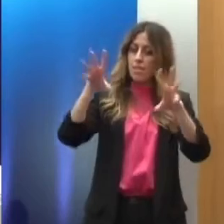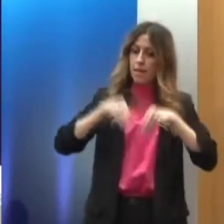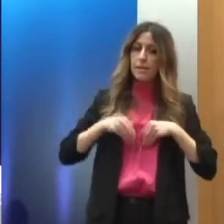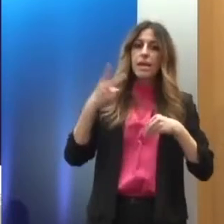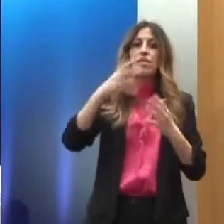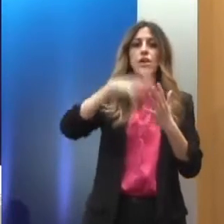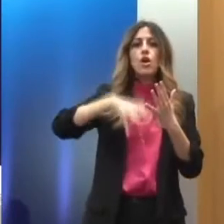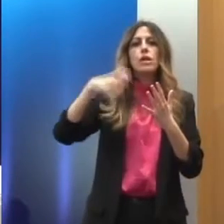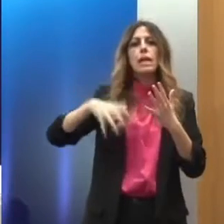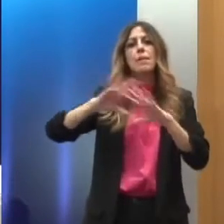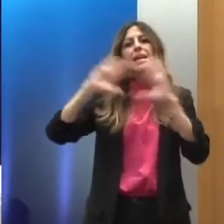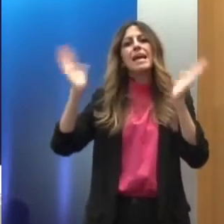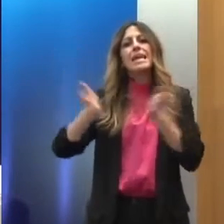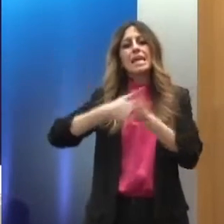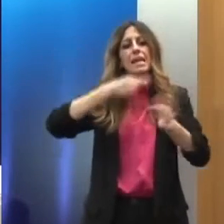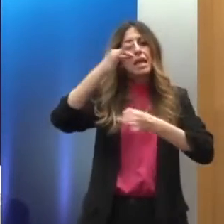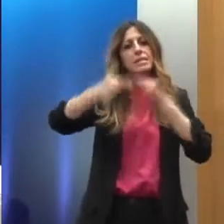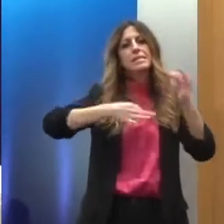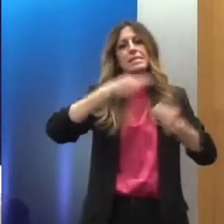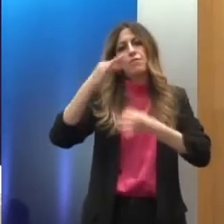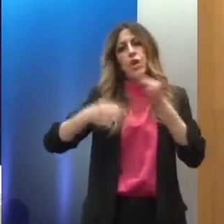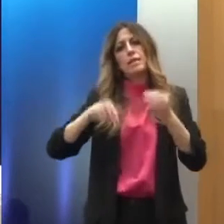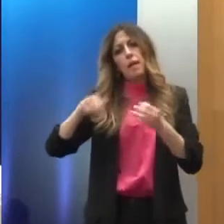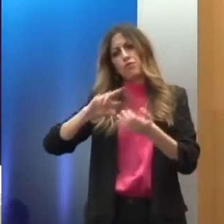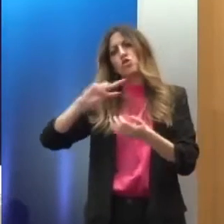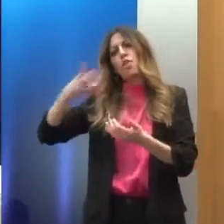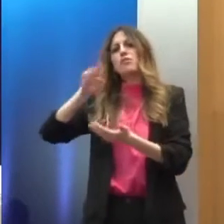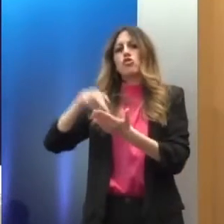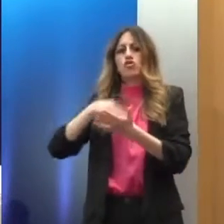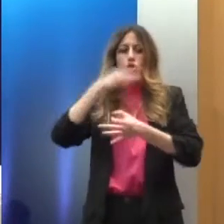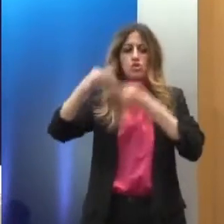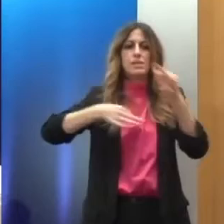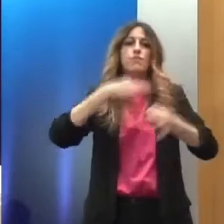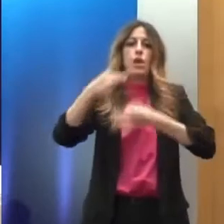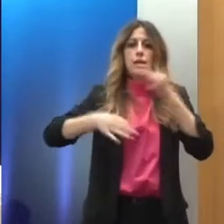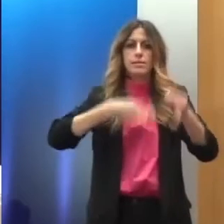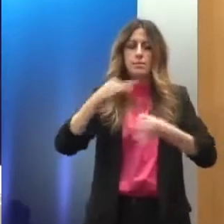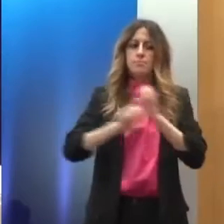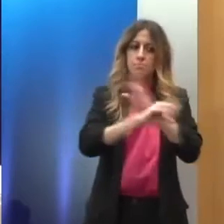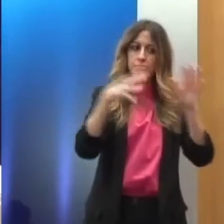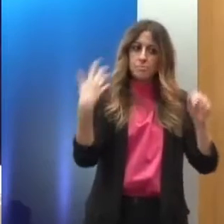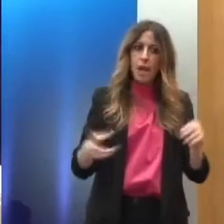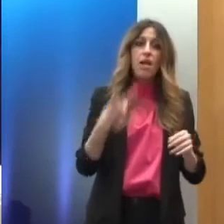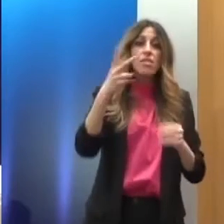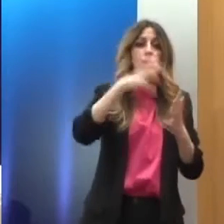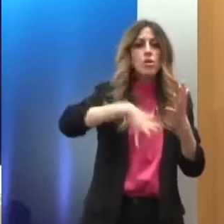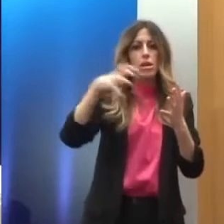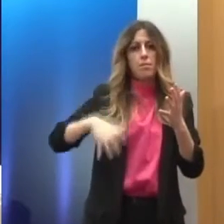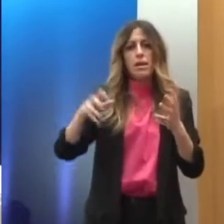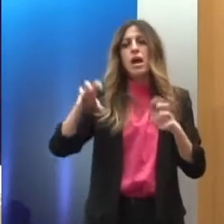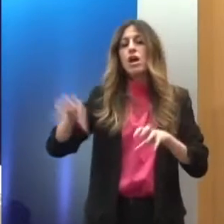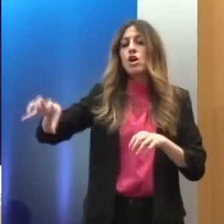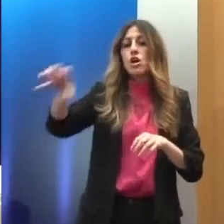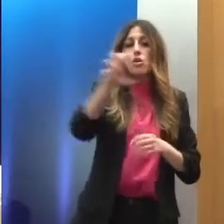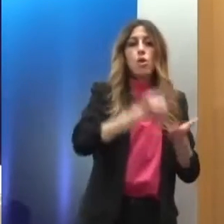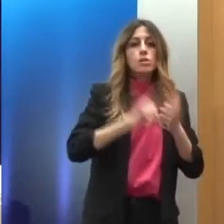γενικές συστάσεις, που είναι ο δεύτερος ρόλος της, το οποίο οφείλουν τα κράτη να λαμβάνουν υπόψη κατά την υιοθέτηση σχετικών νόμων, πρακτικών